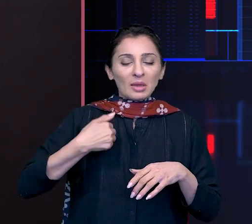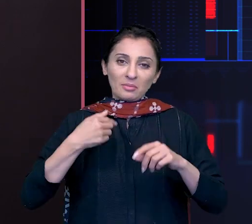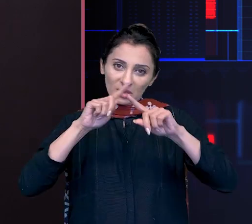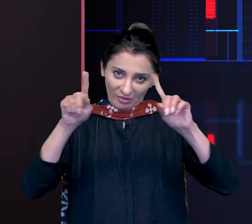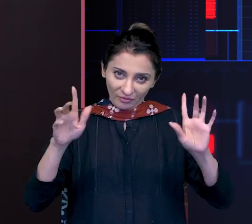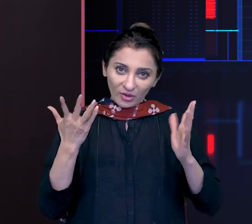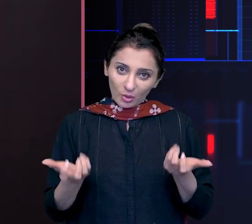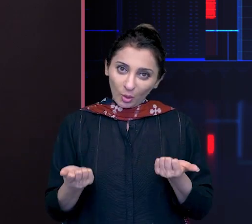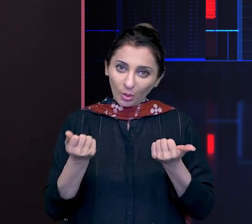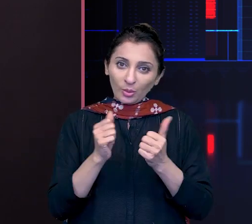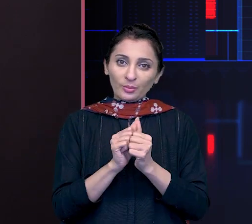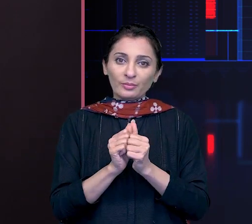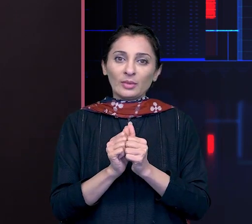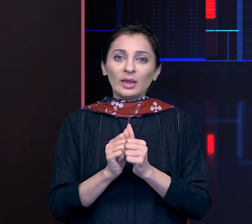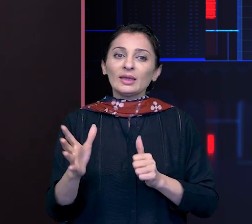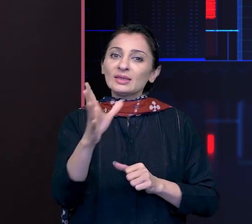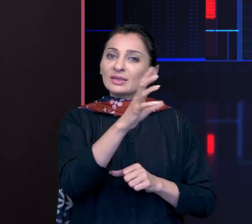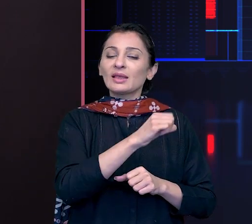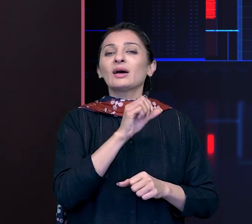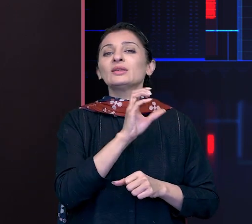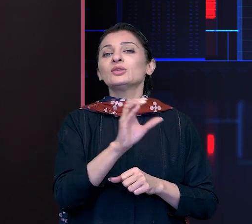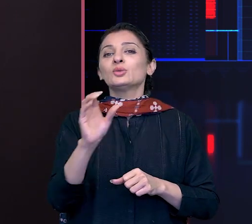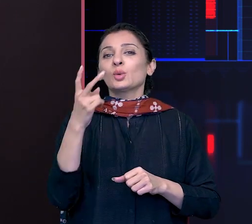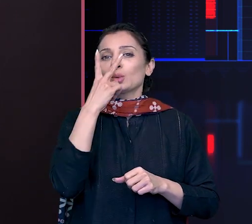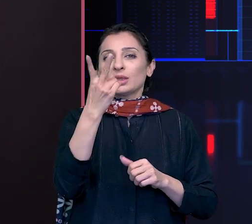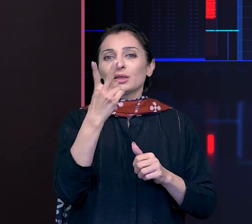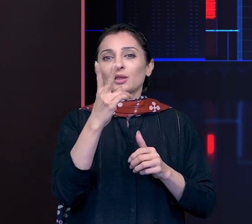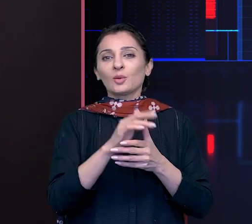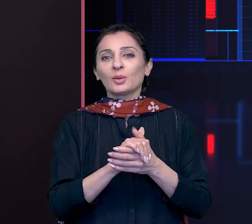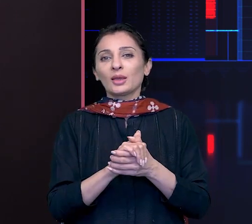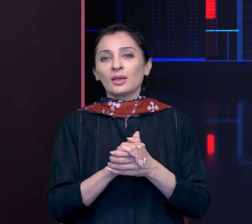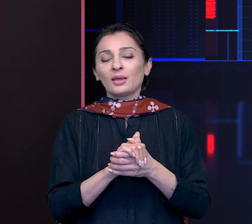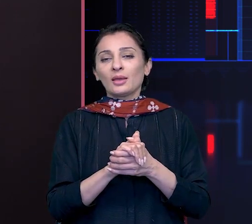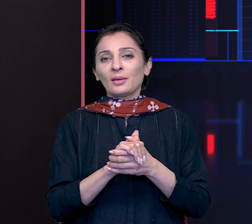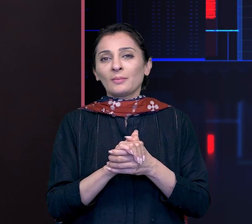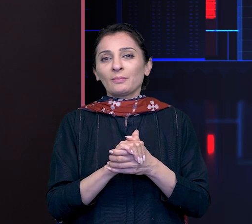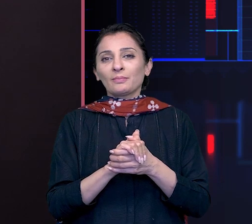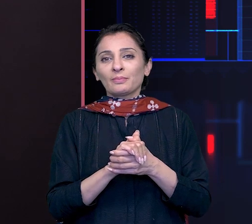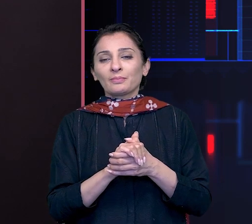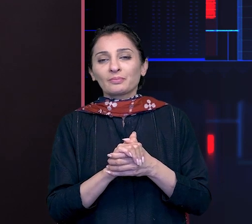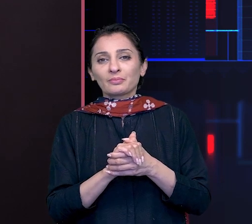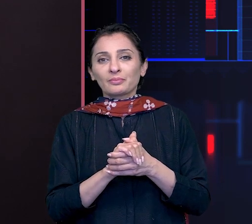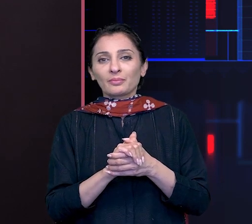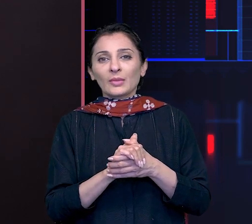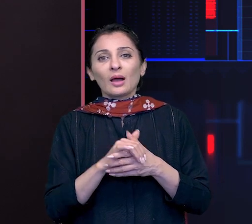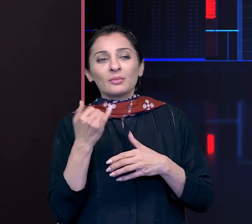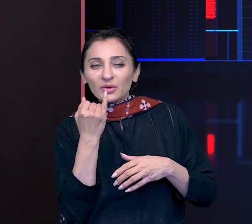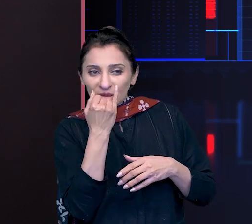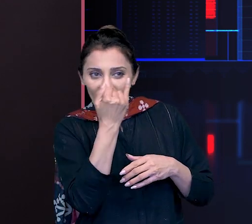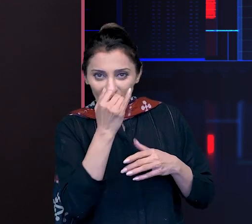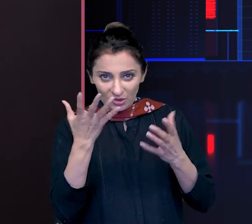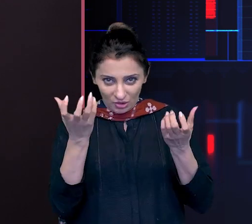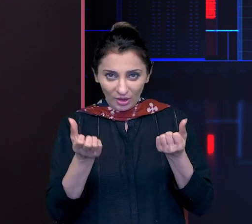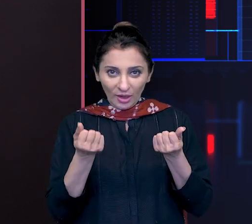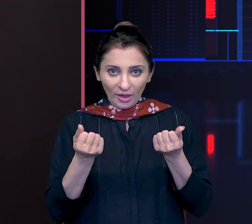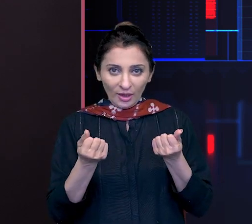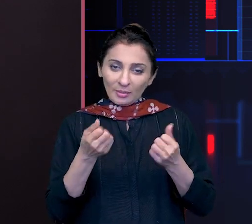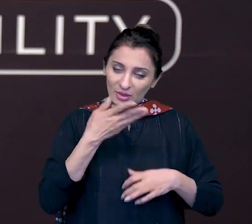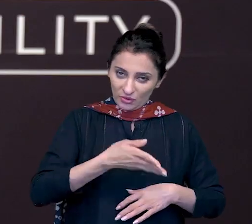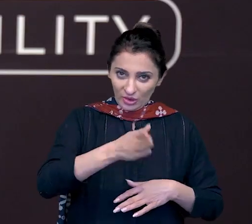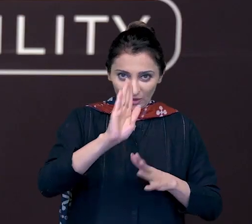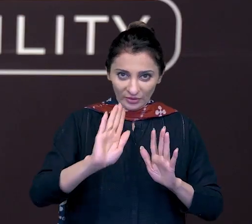زندگی ہو جو ہمیں کہیں اور مل جائے, ہو سکتا ہے کہ وہ ہم سے مختلف ہو. تو ان ساری چیزوں کو مد نظر رکھتے ہوئے بہت سے